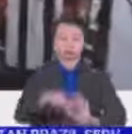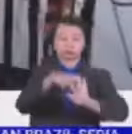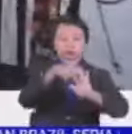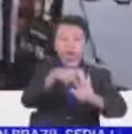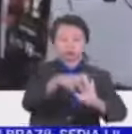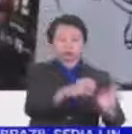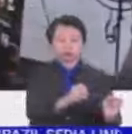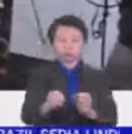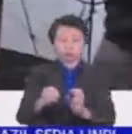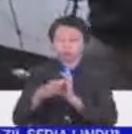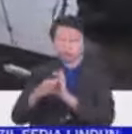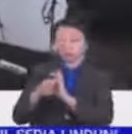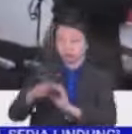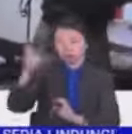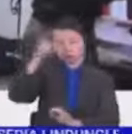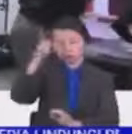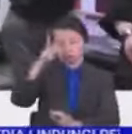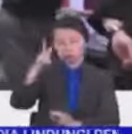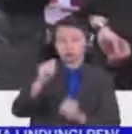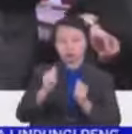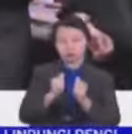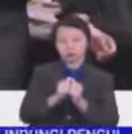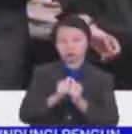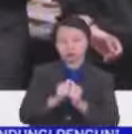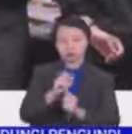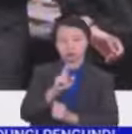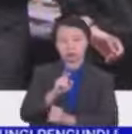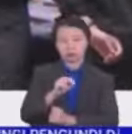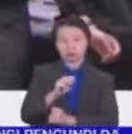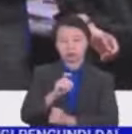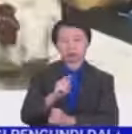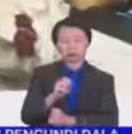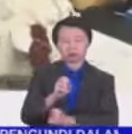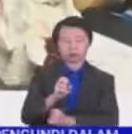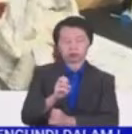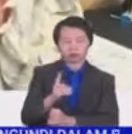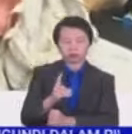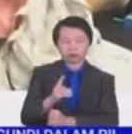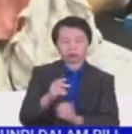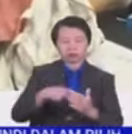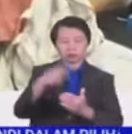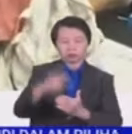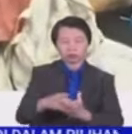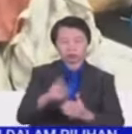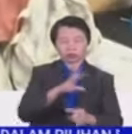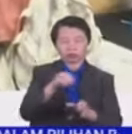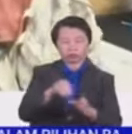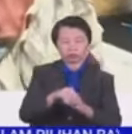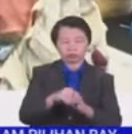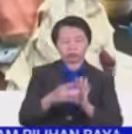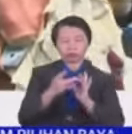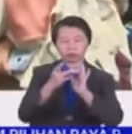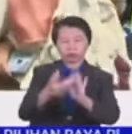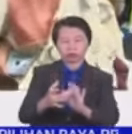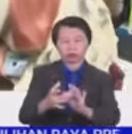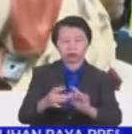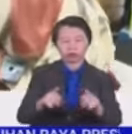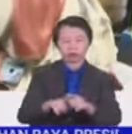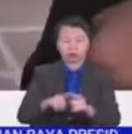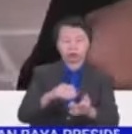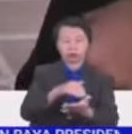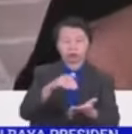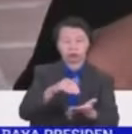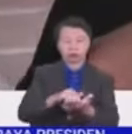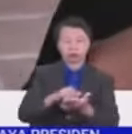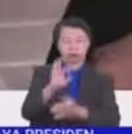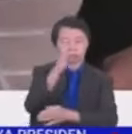Pameran dianjur dengan kerjasama kerajaan dengan United Nations Development Program, iaitu Projek Improving Connectivity in the Central Forest